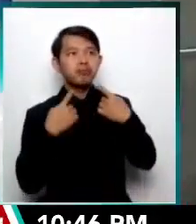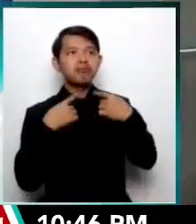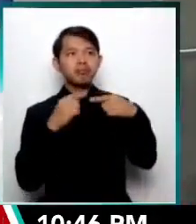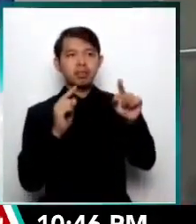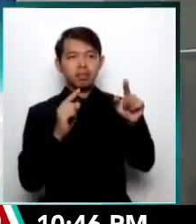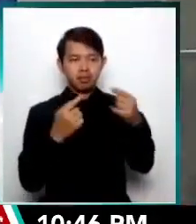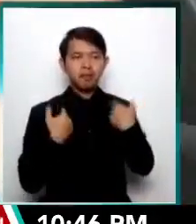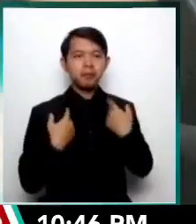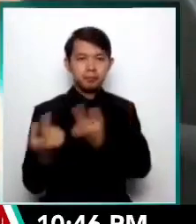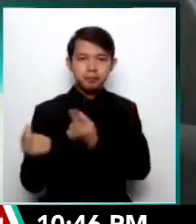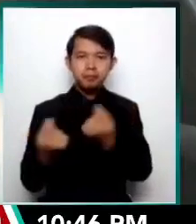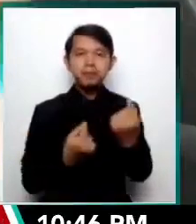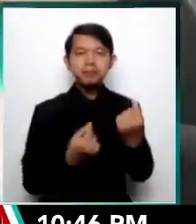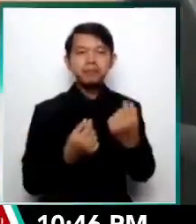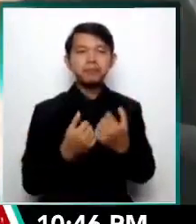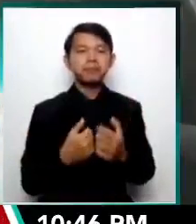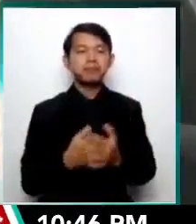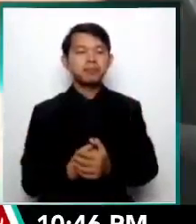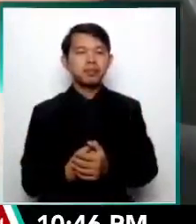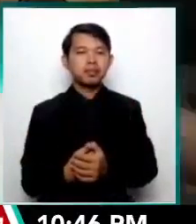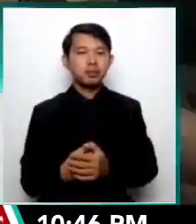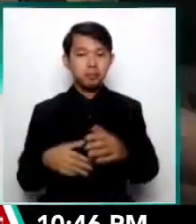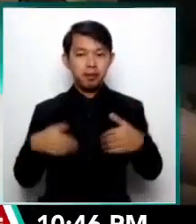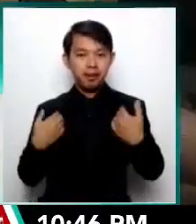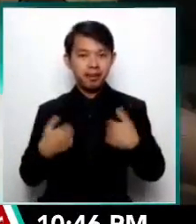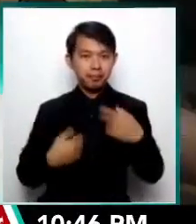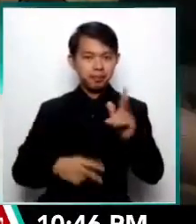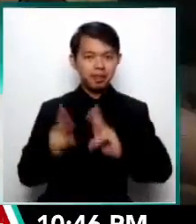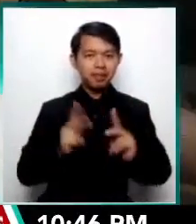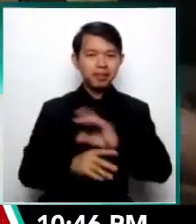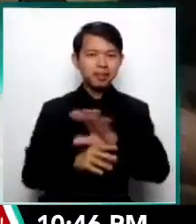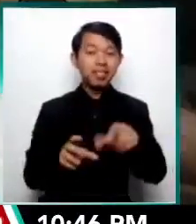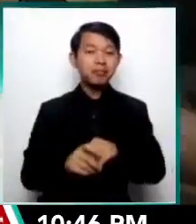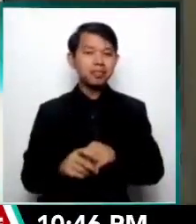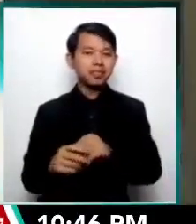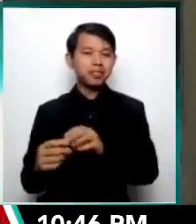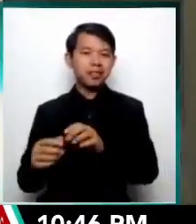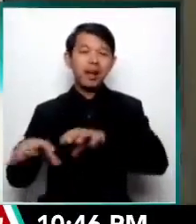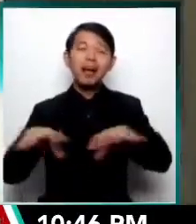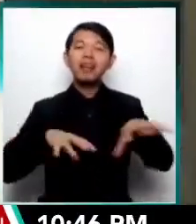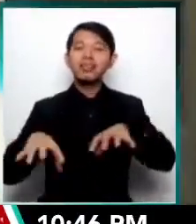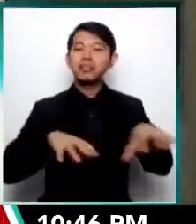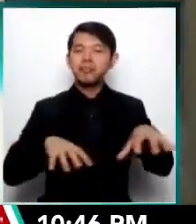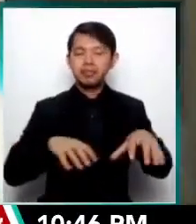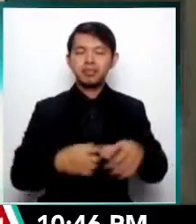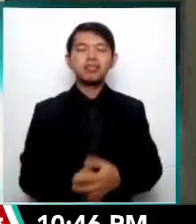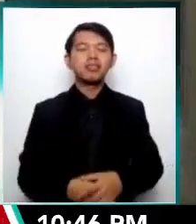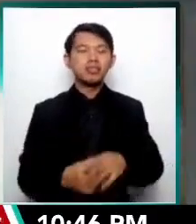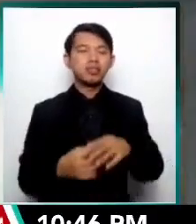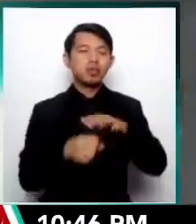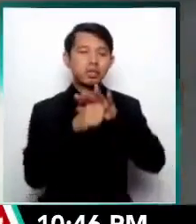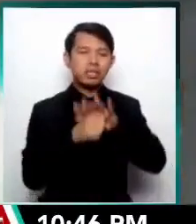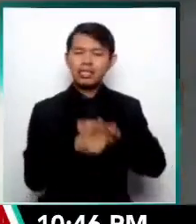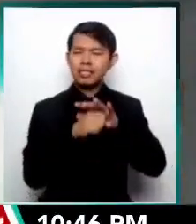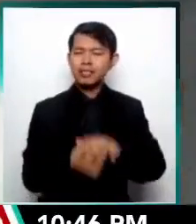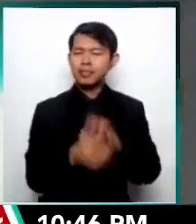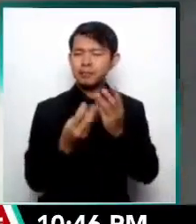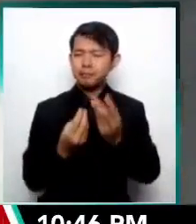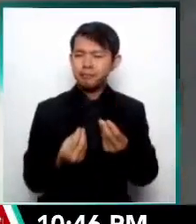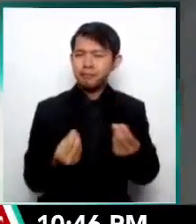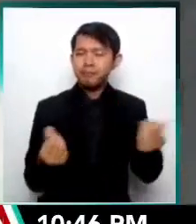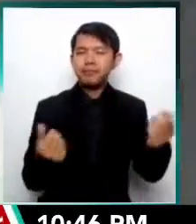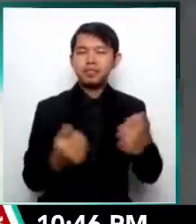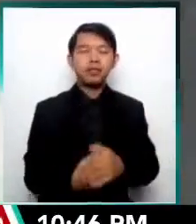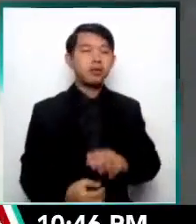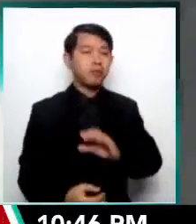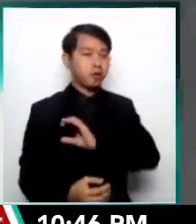ng young professionals na sina Ivan at Hannah. Nakaka-relieve ng stress. It also boosts my confidence. Payo ng isang fitness